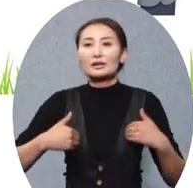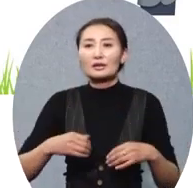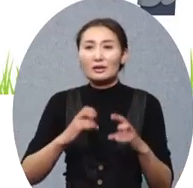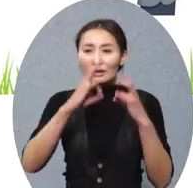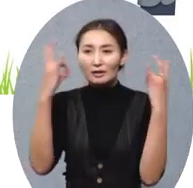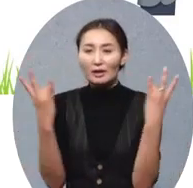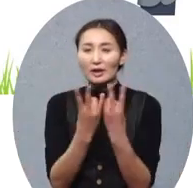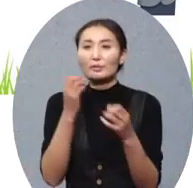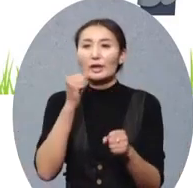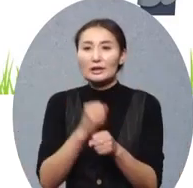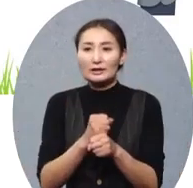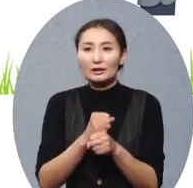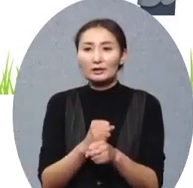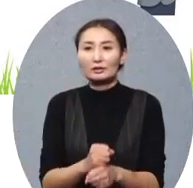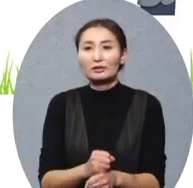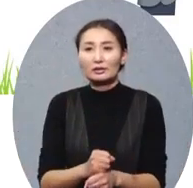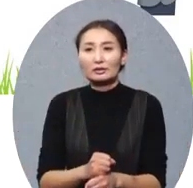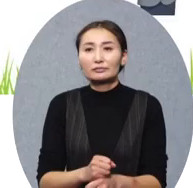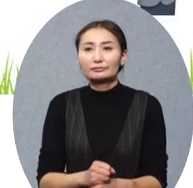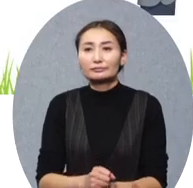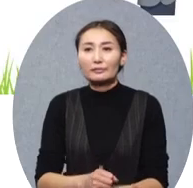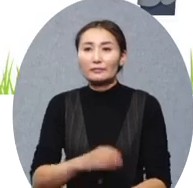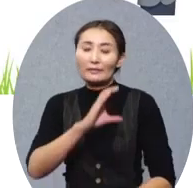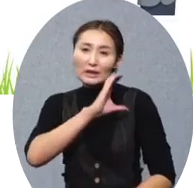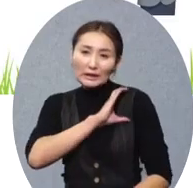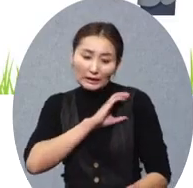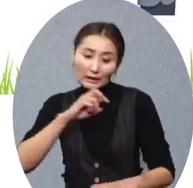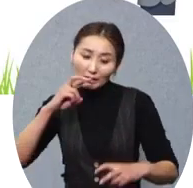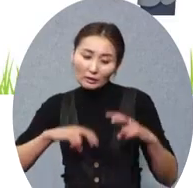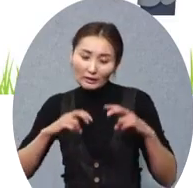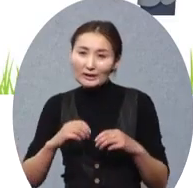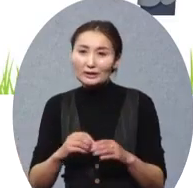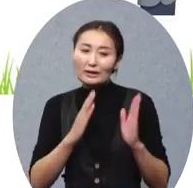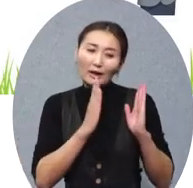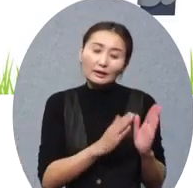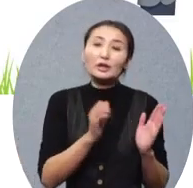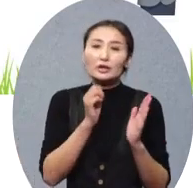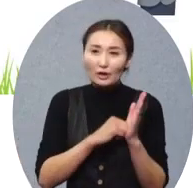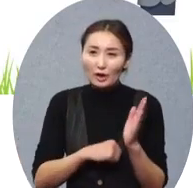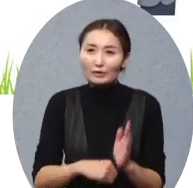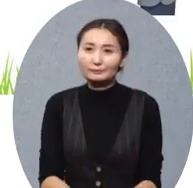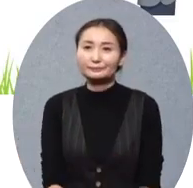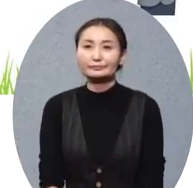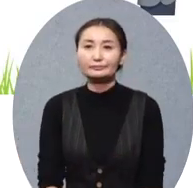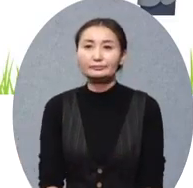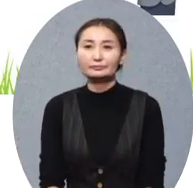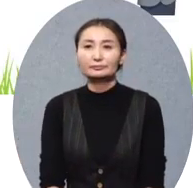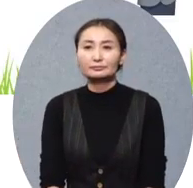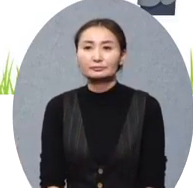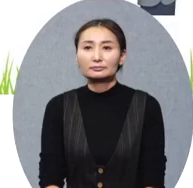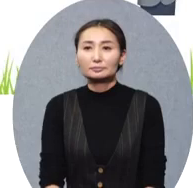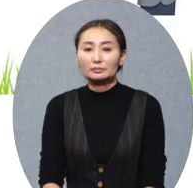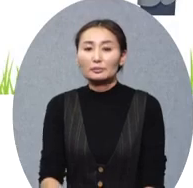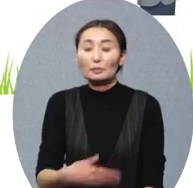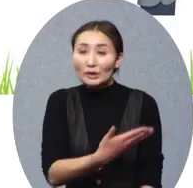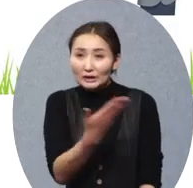нар, нийгмийн ажилтан бүр одоо цаашлаад сэтгэл зүйчд хандчих ёстой. За, ингээд нэгэнт одоо